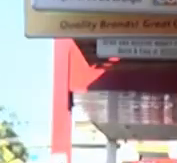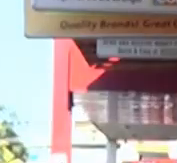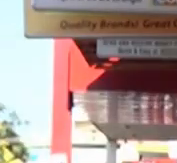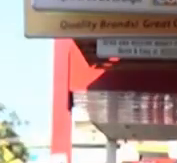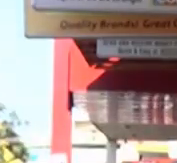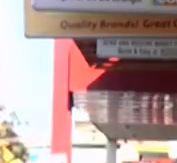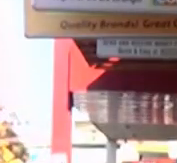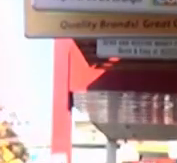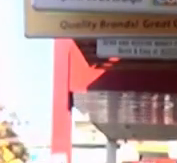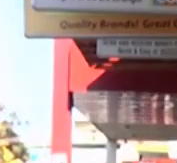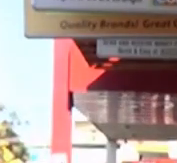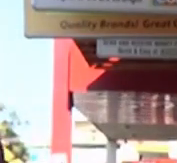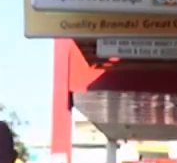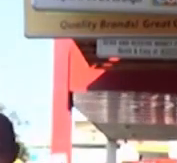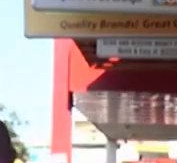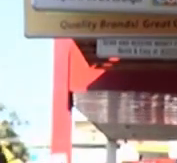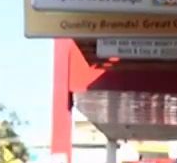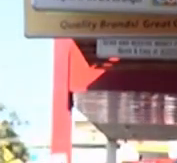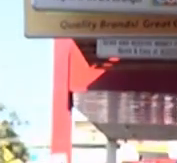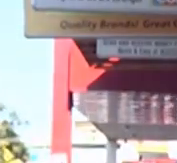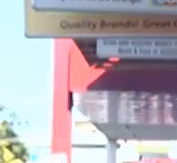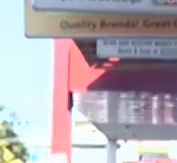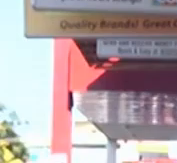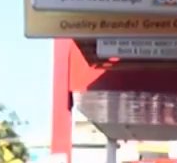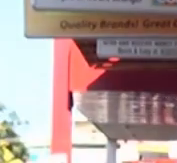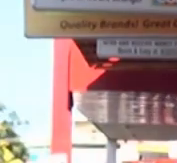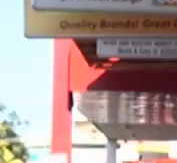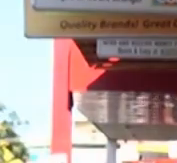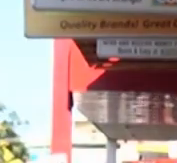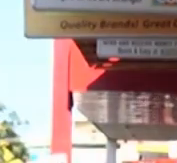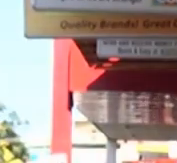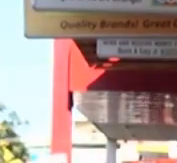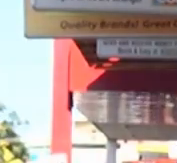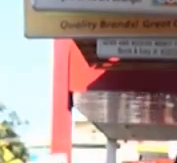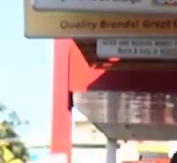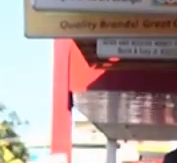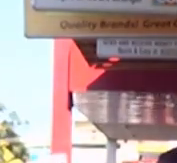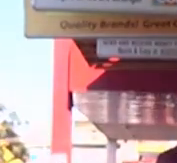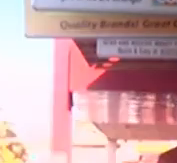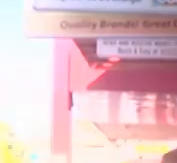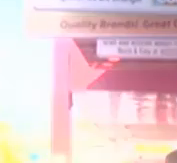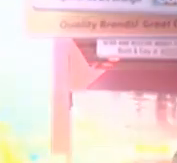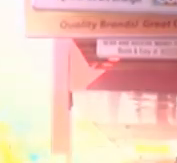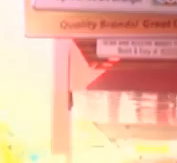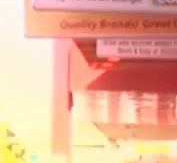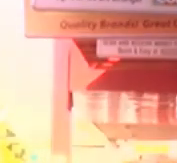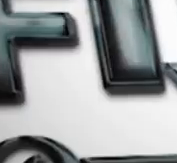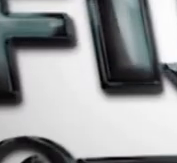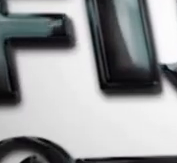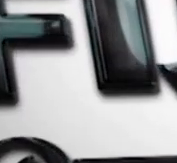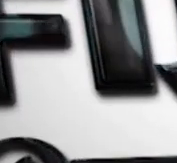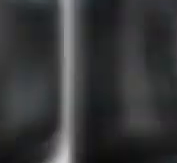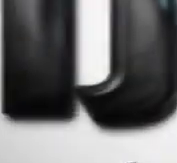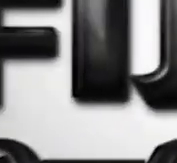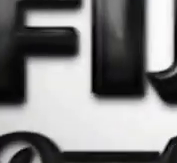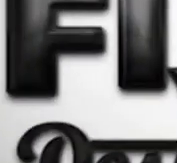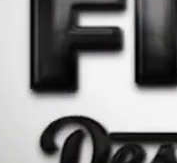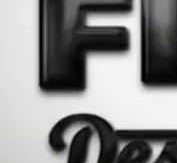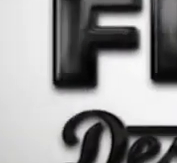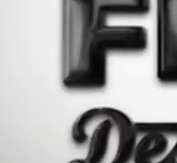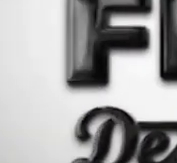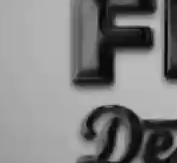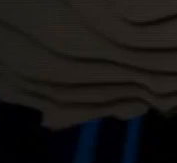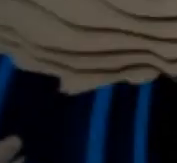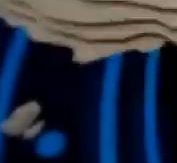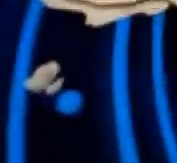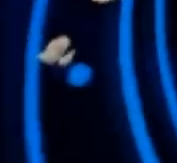मैं तो दिल्ली में रहता हूँ और रेडियो फीजी बहुत रेडियो फीजी रोज सुनता हूँ. रेडियो फीजी 2 देश